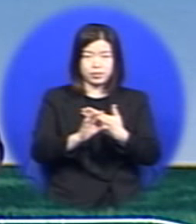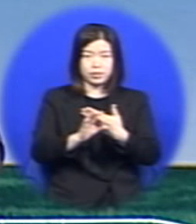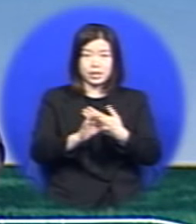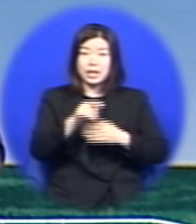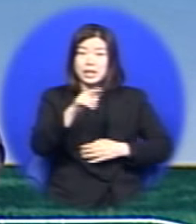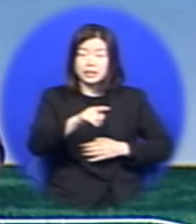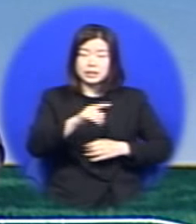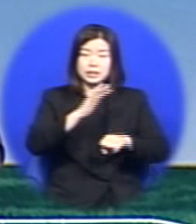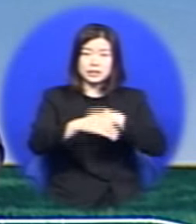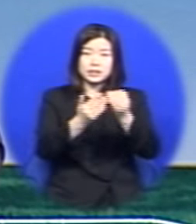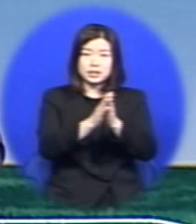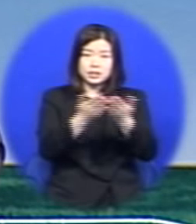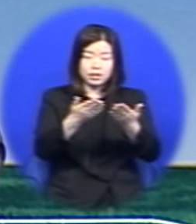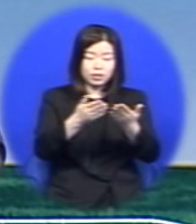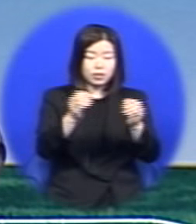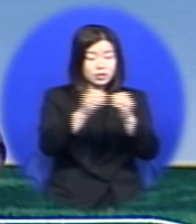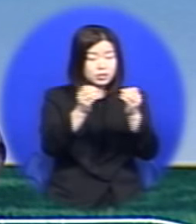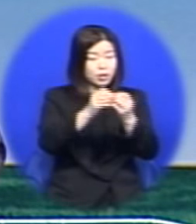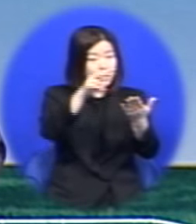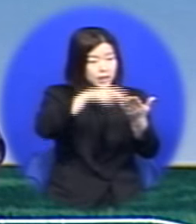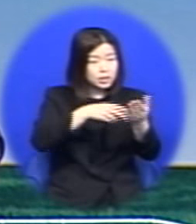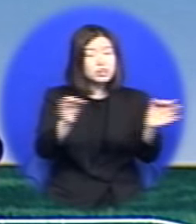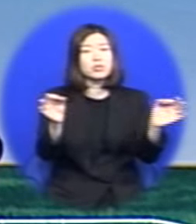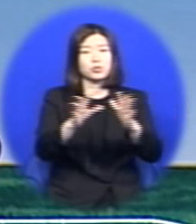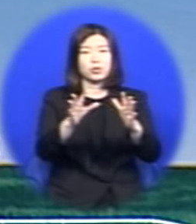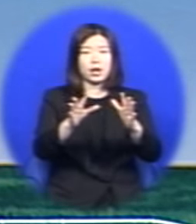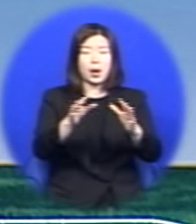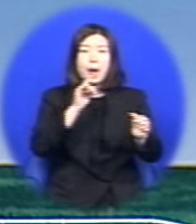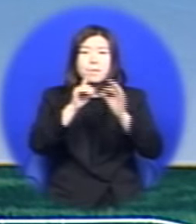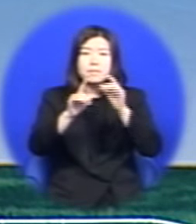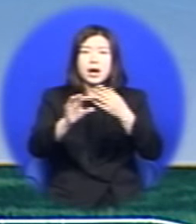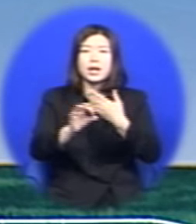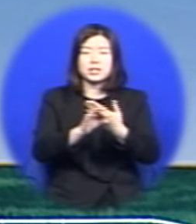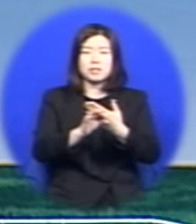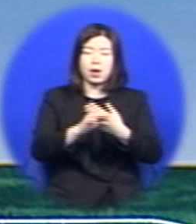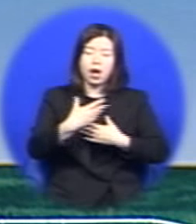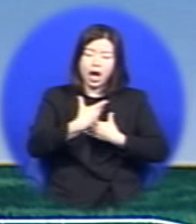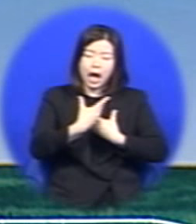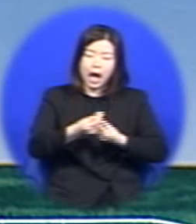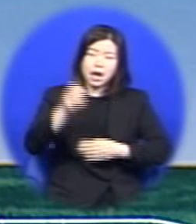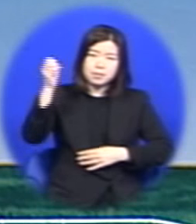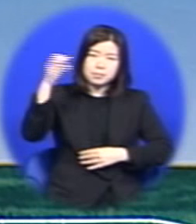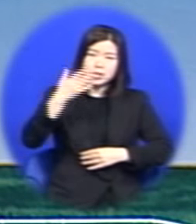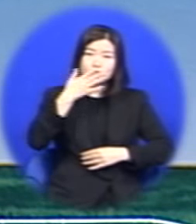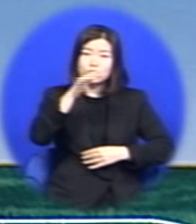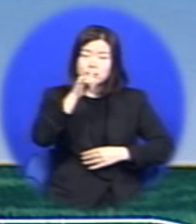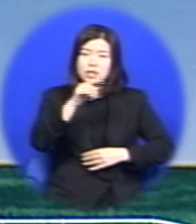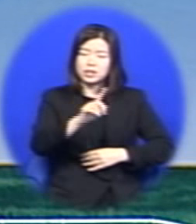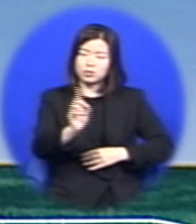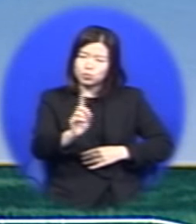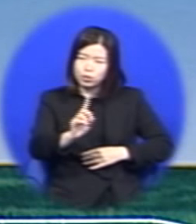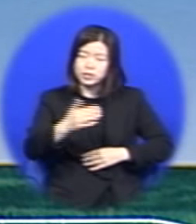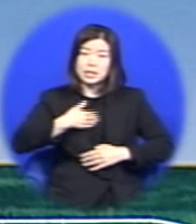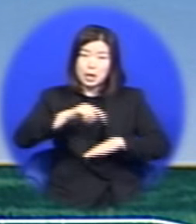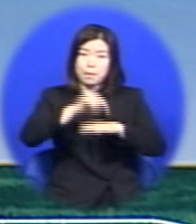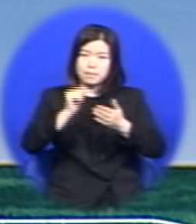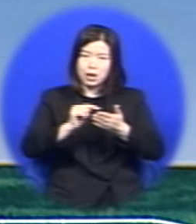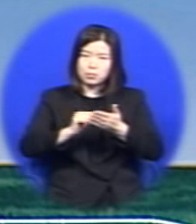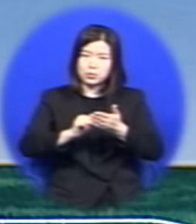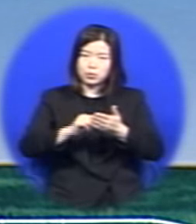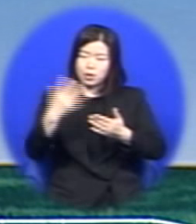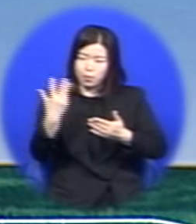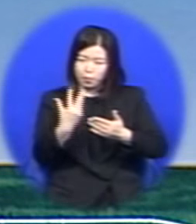그 성경절을 읽는 순간 말하자면 안심의 빛이라고 말할 수 있는 그 무엇이 마음속에